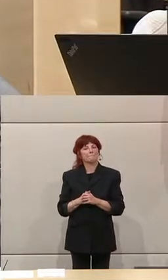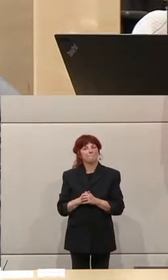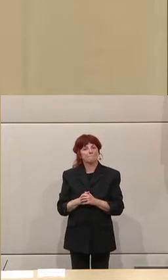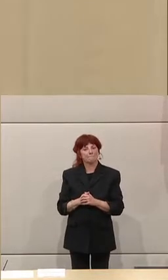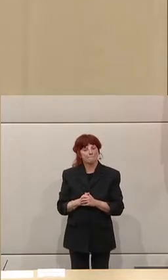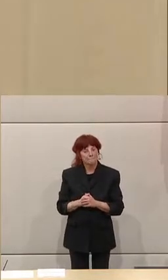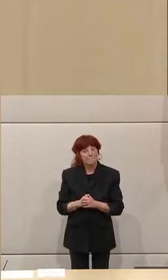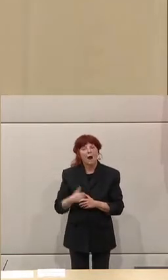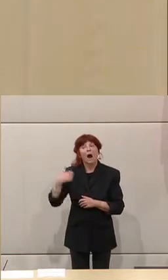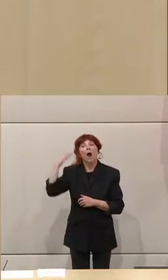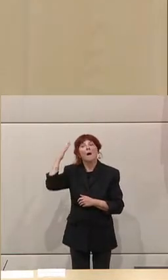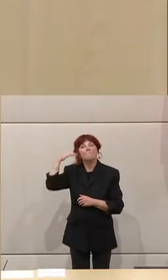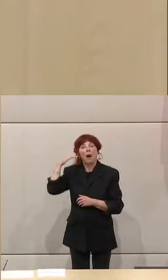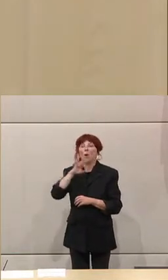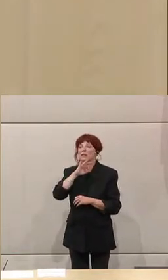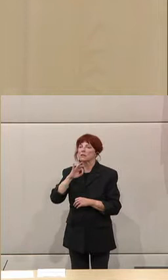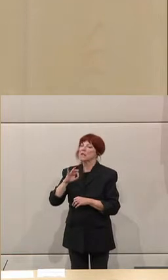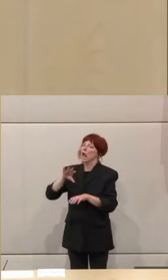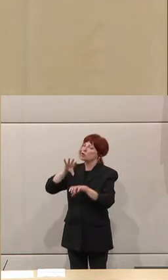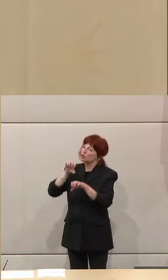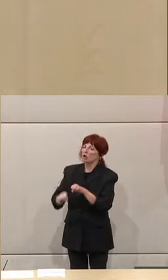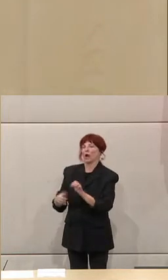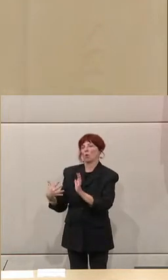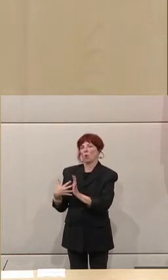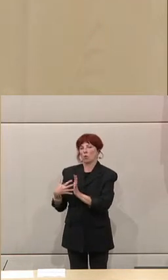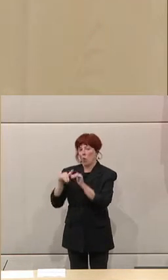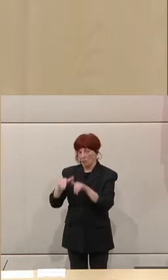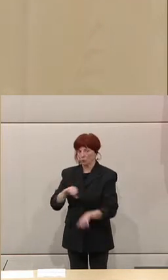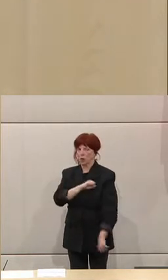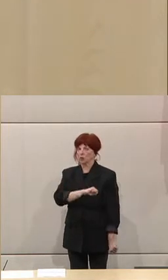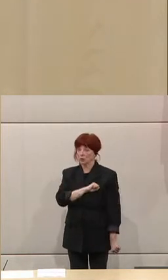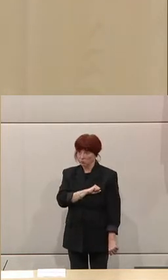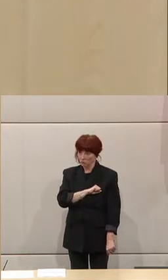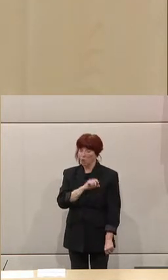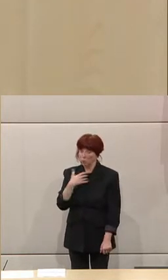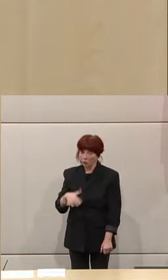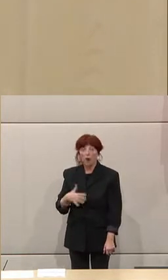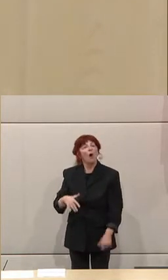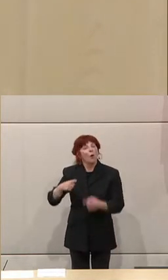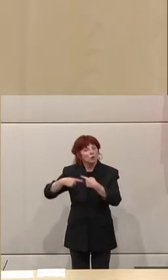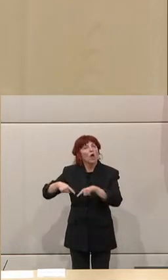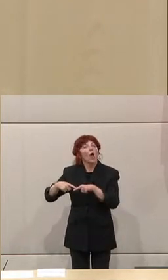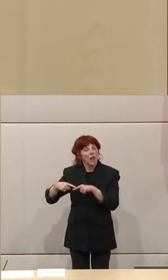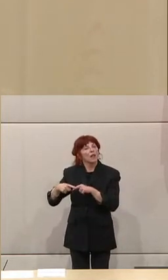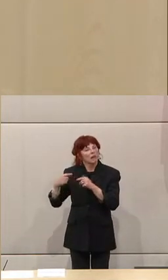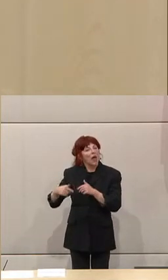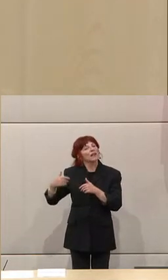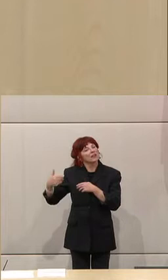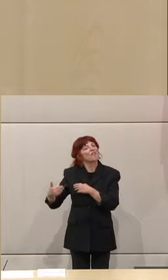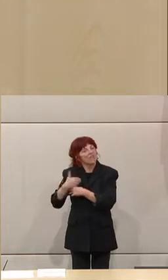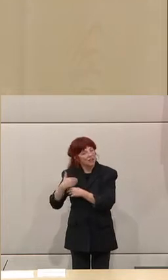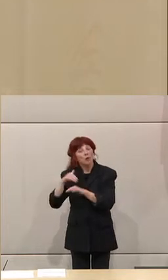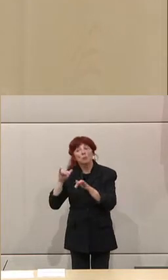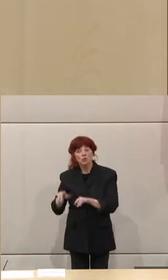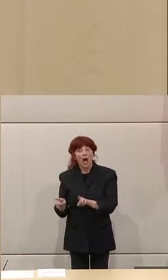Und die Landwirte sind sehr streng kontrolliert. Und die Landwirte müssen auch Fortbildungen diesbezüglich